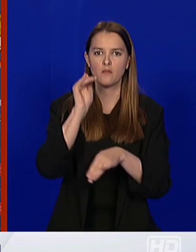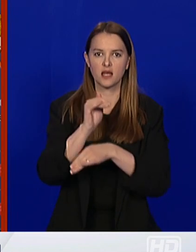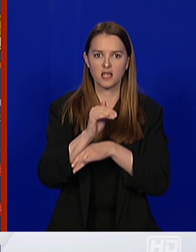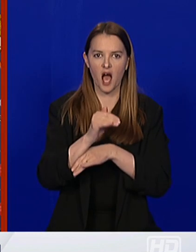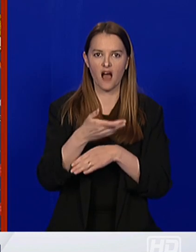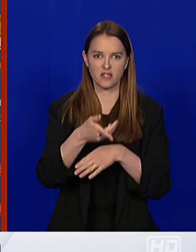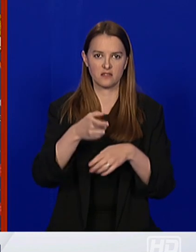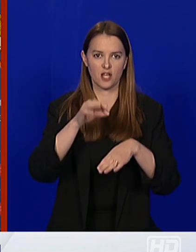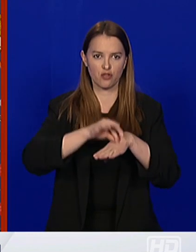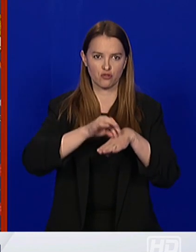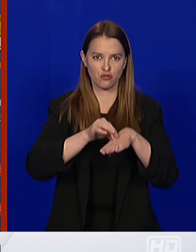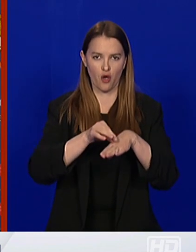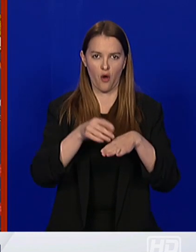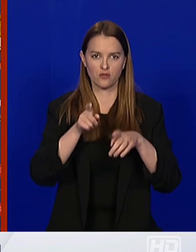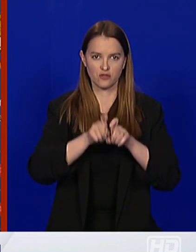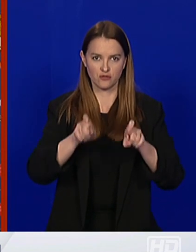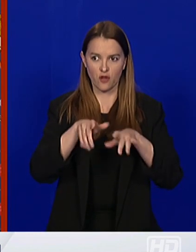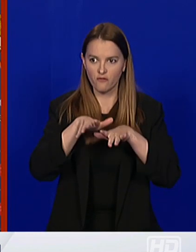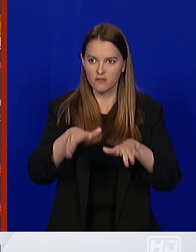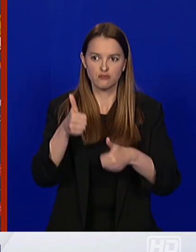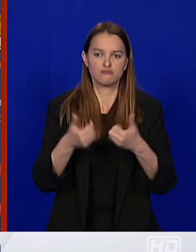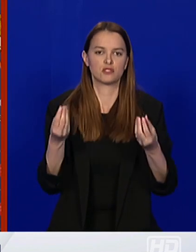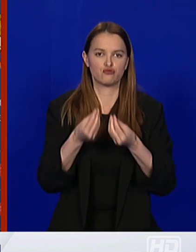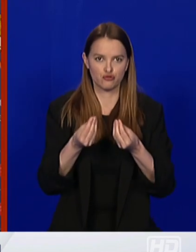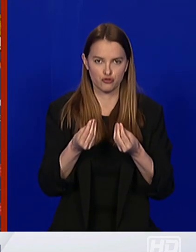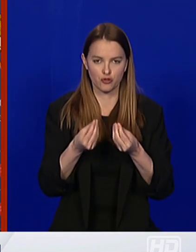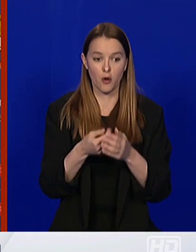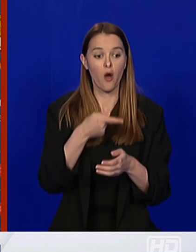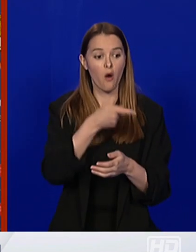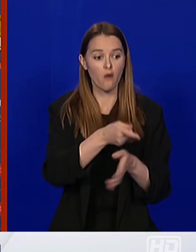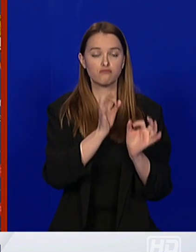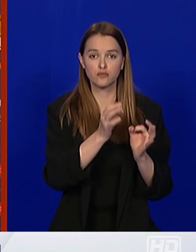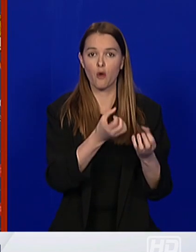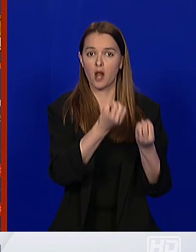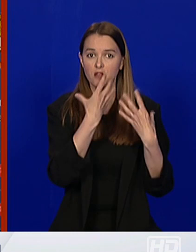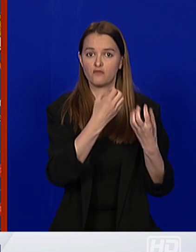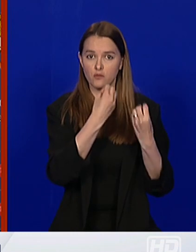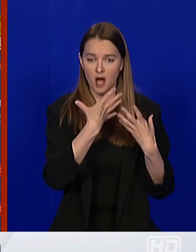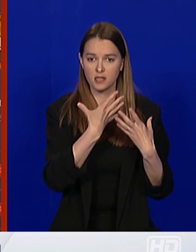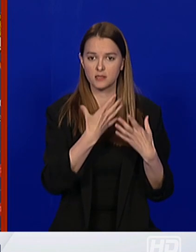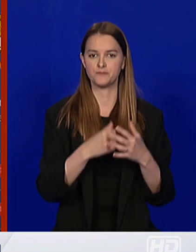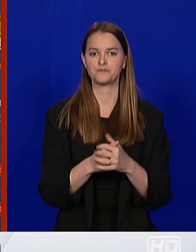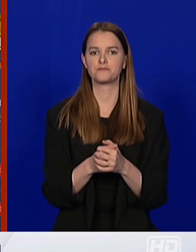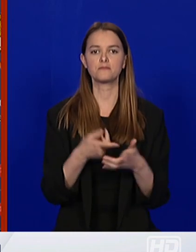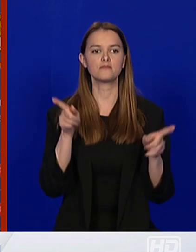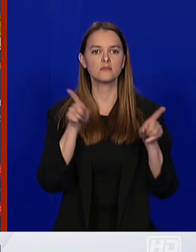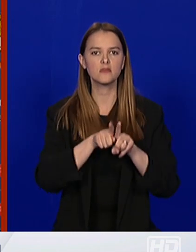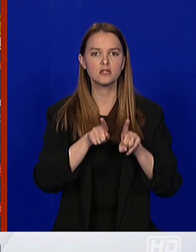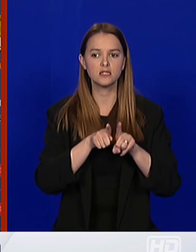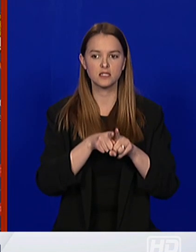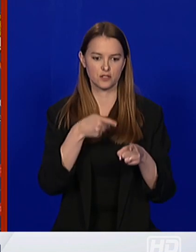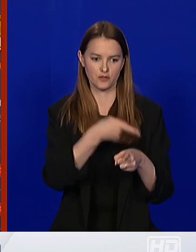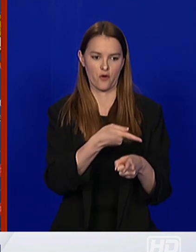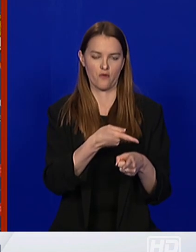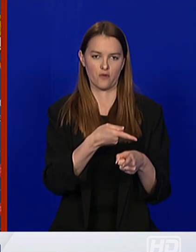nego personificirana informacija koja je dobro došla. Isto tako uz ovu